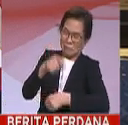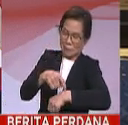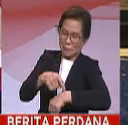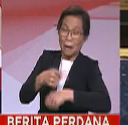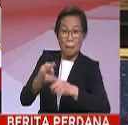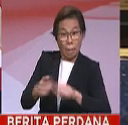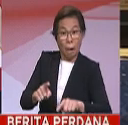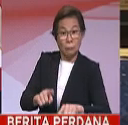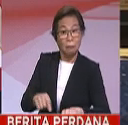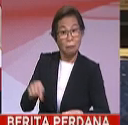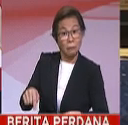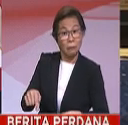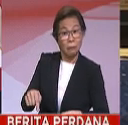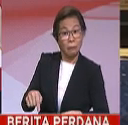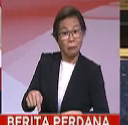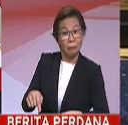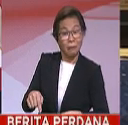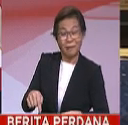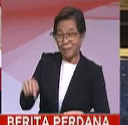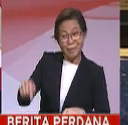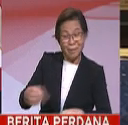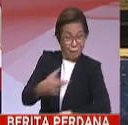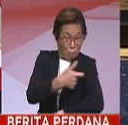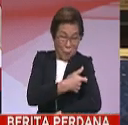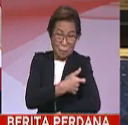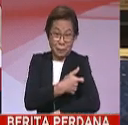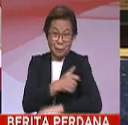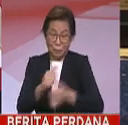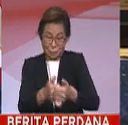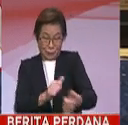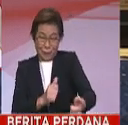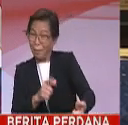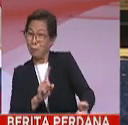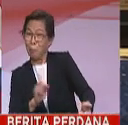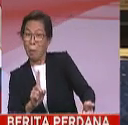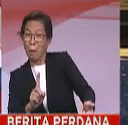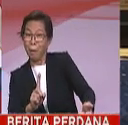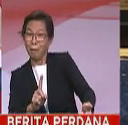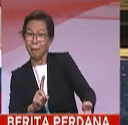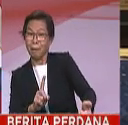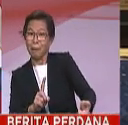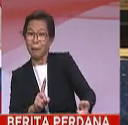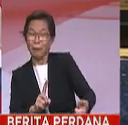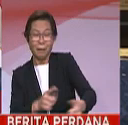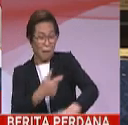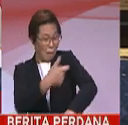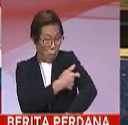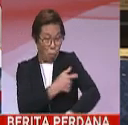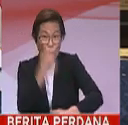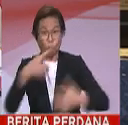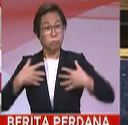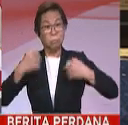ini bukan satu-satunya langkah pencegahan dan pastinya bukan untuk penyembuhan.